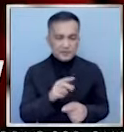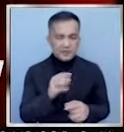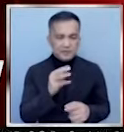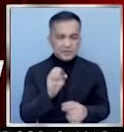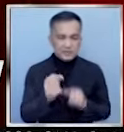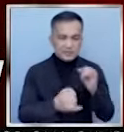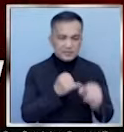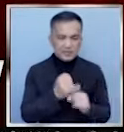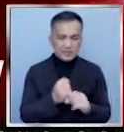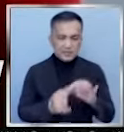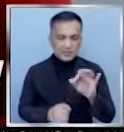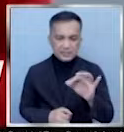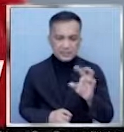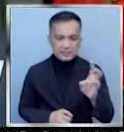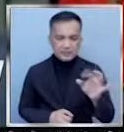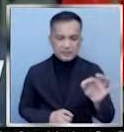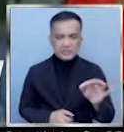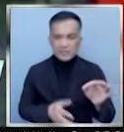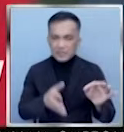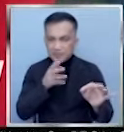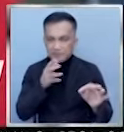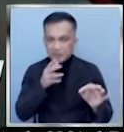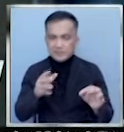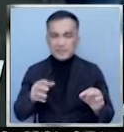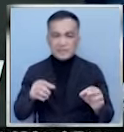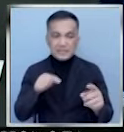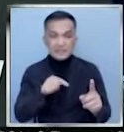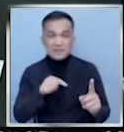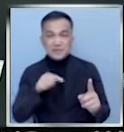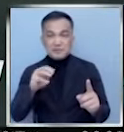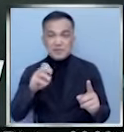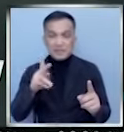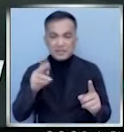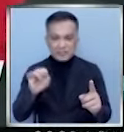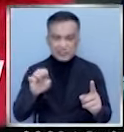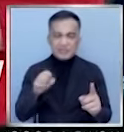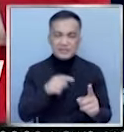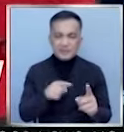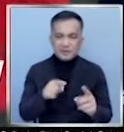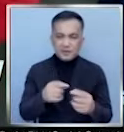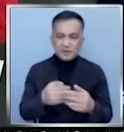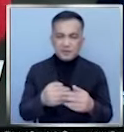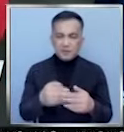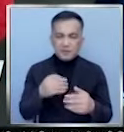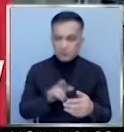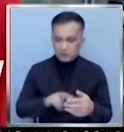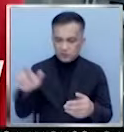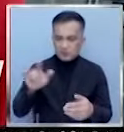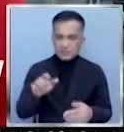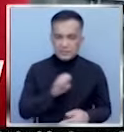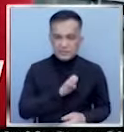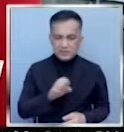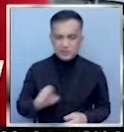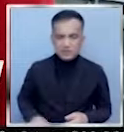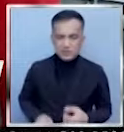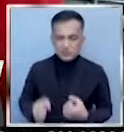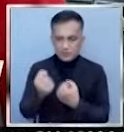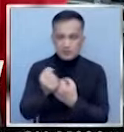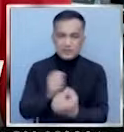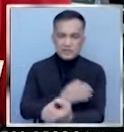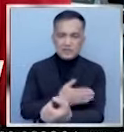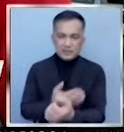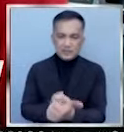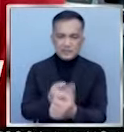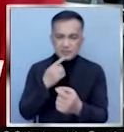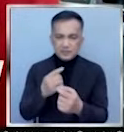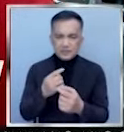kanyang mommy na si Melanie Marquez. Bago tumulak pa El Salvador kanina para suportahan ang anak, eksklusibo naming